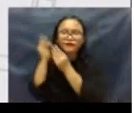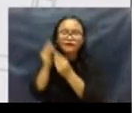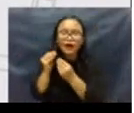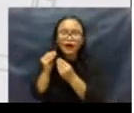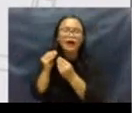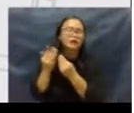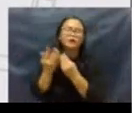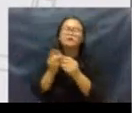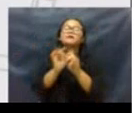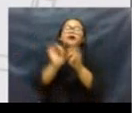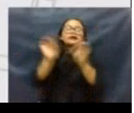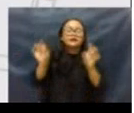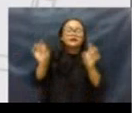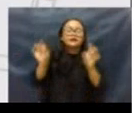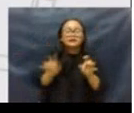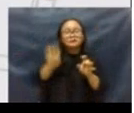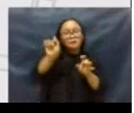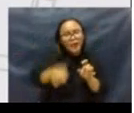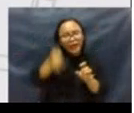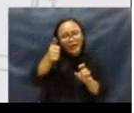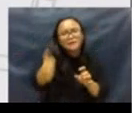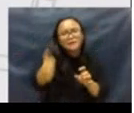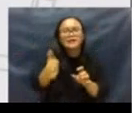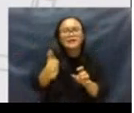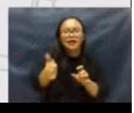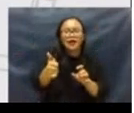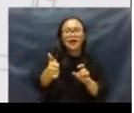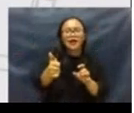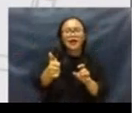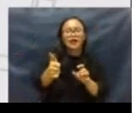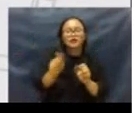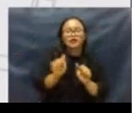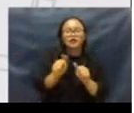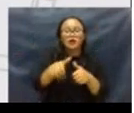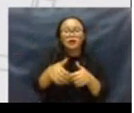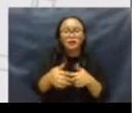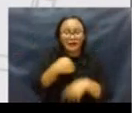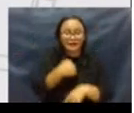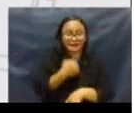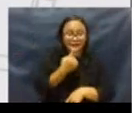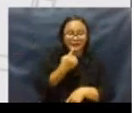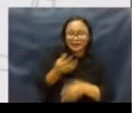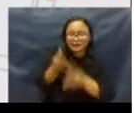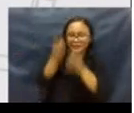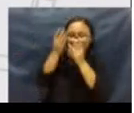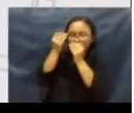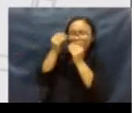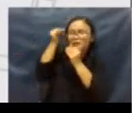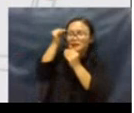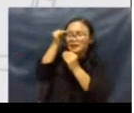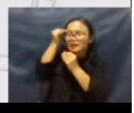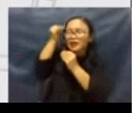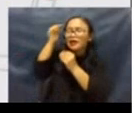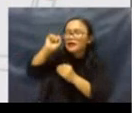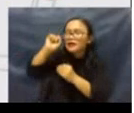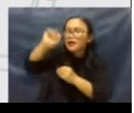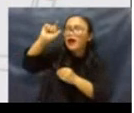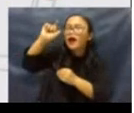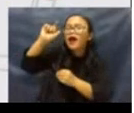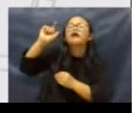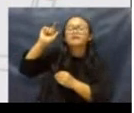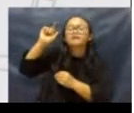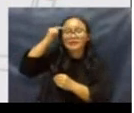semuanya bisa kita jadikan bahan untuk saya sadar saya berpikir. Kalau Bapak lihat naskah yang